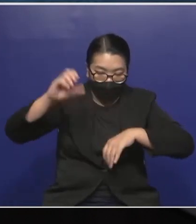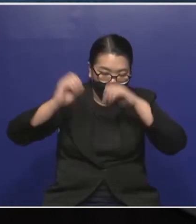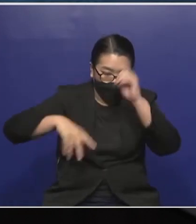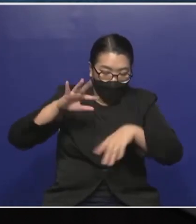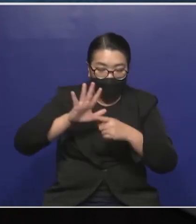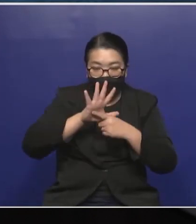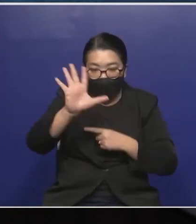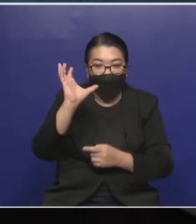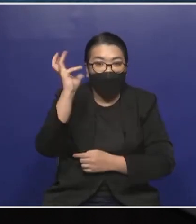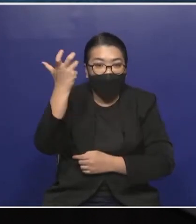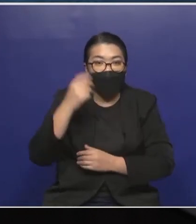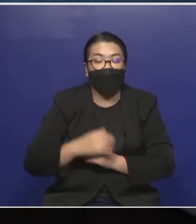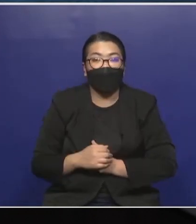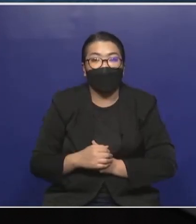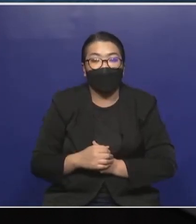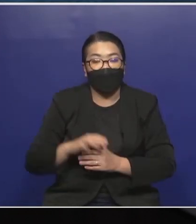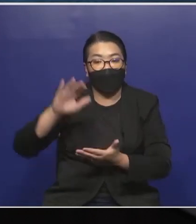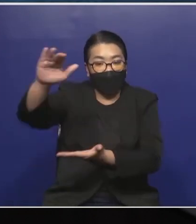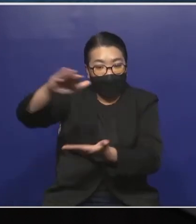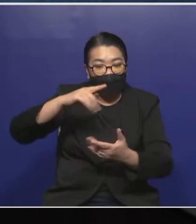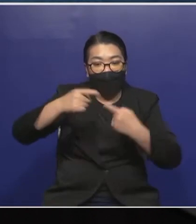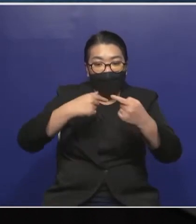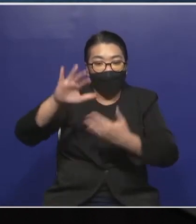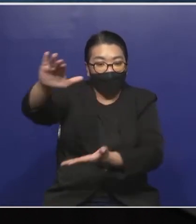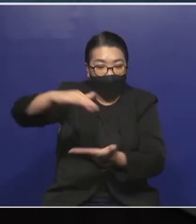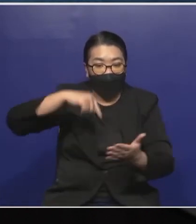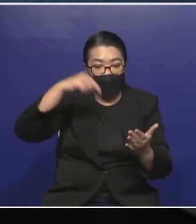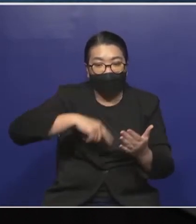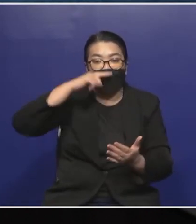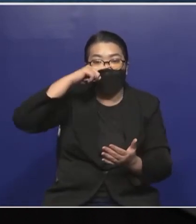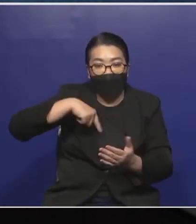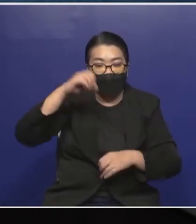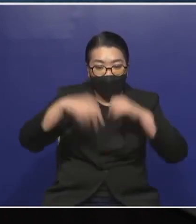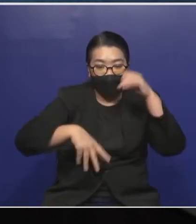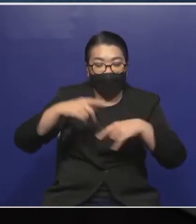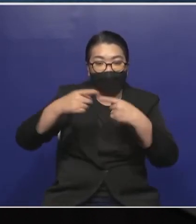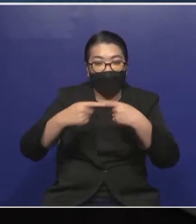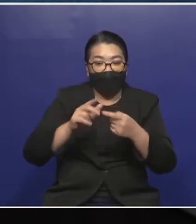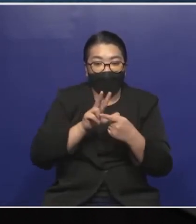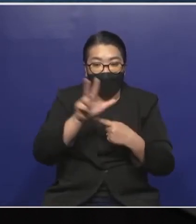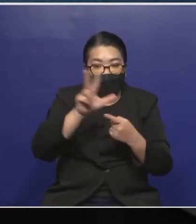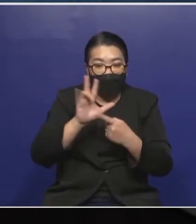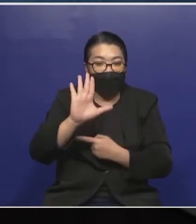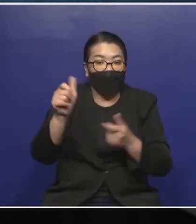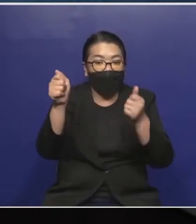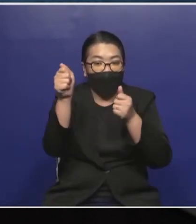สูงบนดบ 5 ของโลกและยังนำเข้าขยะพลาสติกนะครั เข้าสู่ปเทศไยสูงบนดบ 3 ในอาเซียน